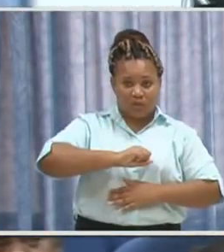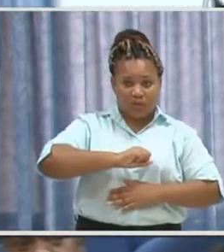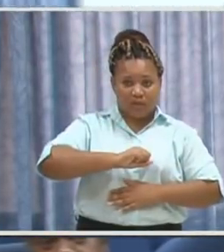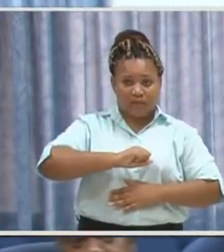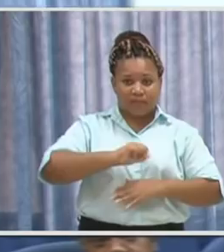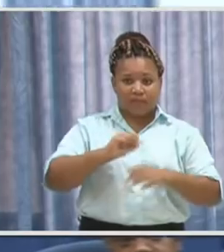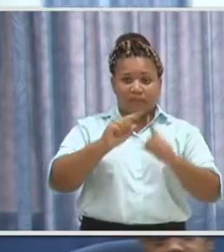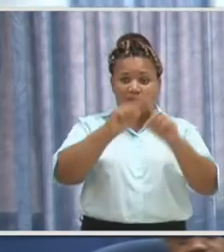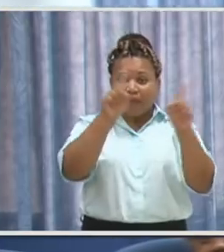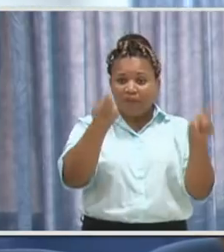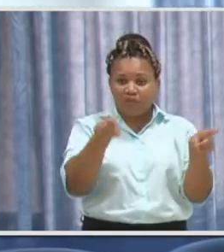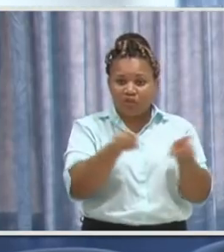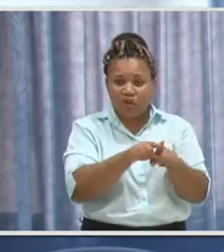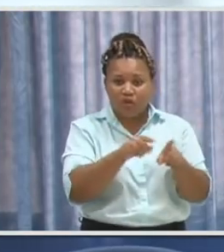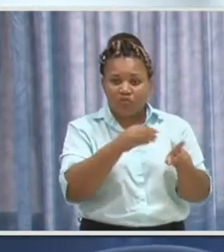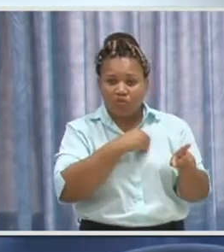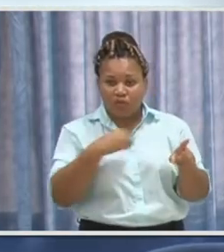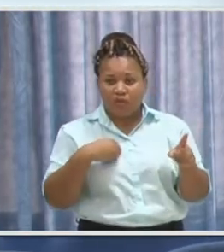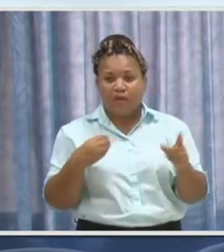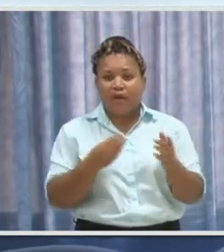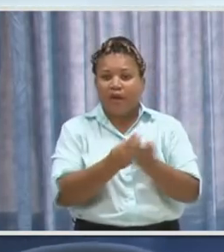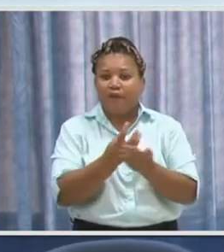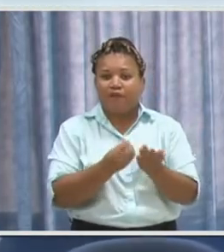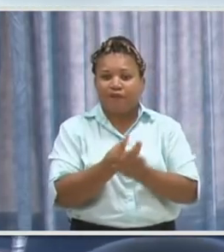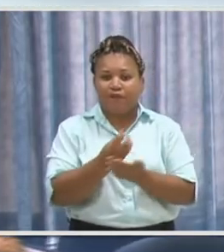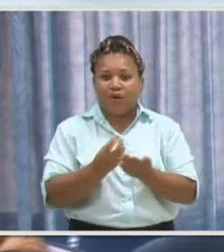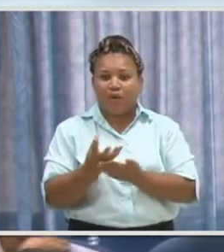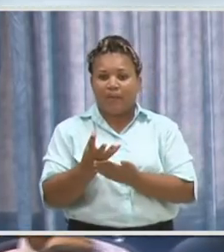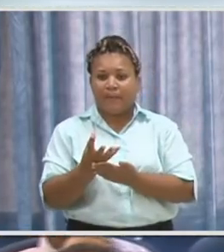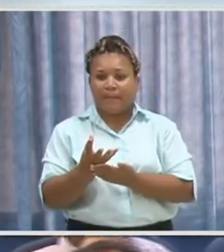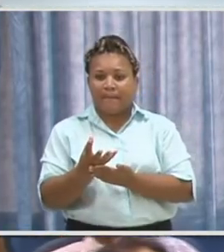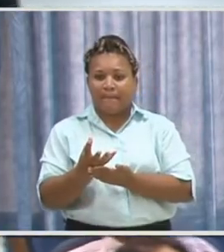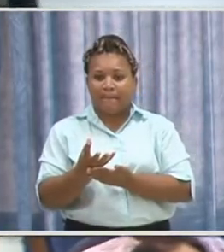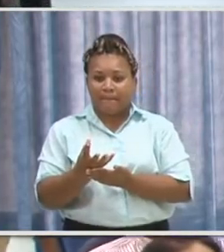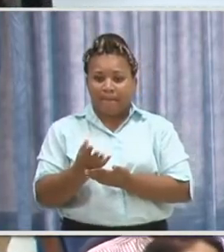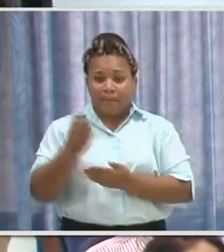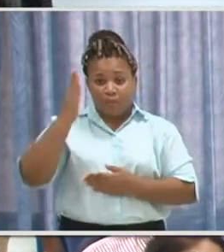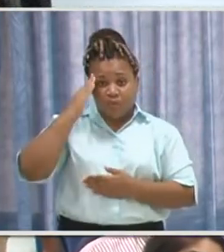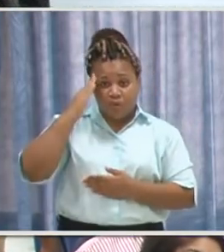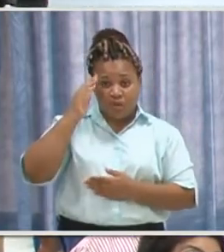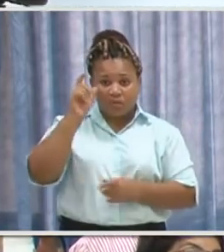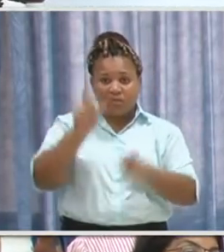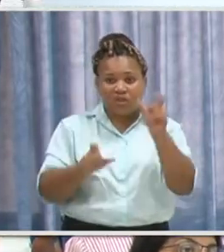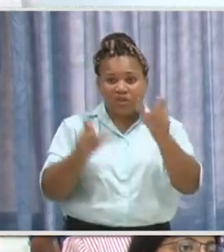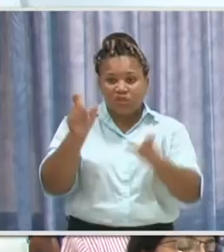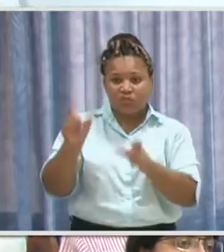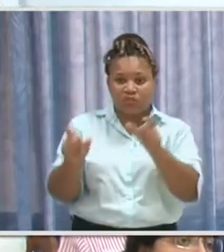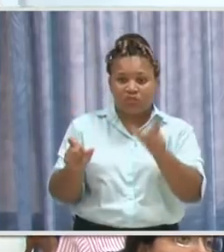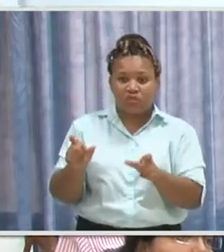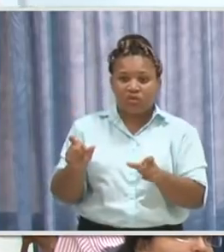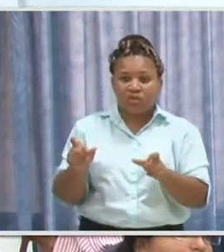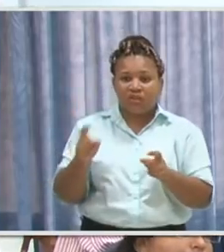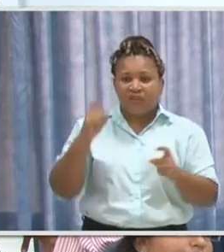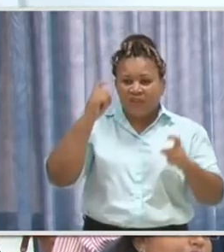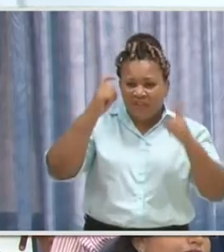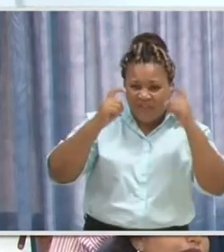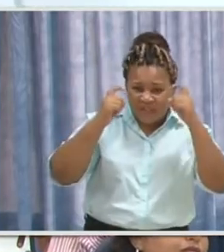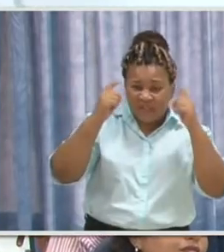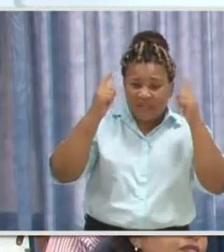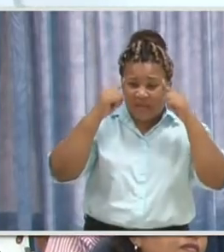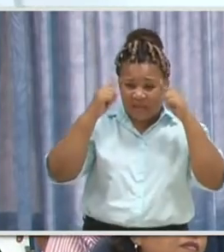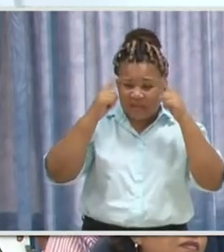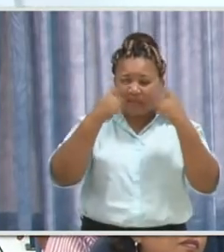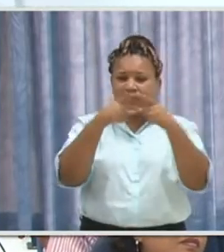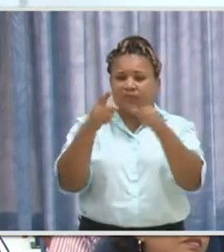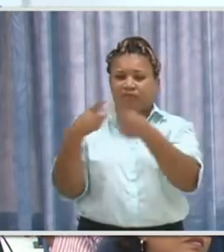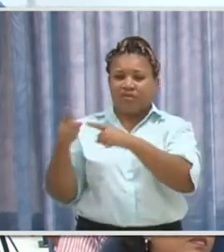qui est pour la même fréquence en même temps, mais nous confions qu'avec sa bonne guidance que nous préparons, avec ce travail que nous pouvons continuer à faire avec